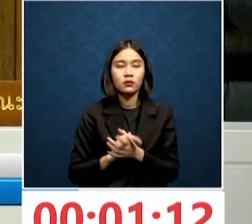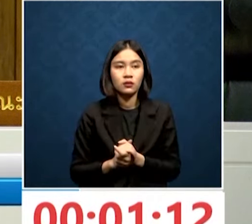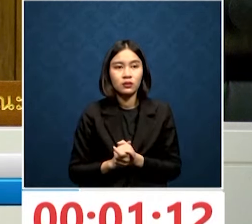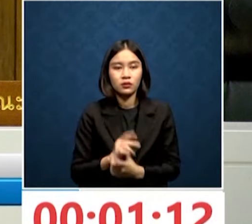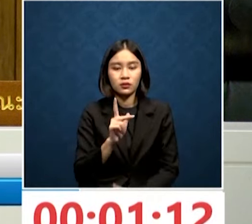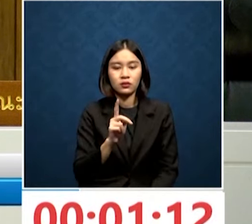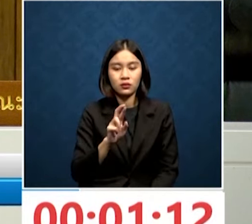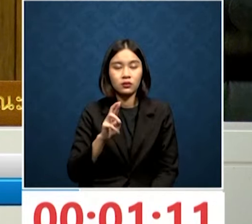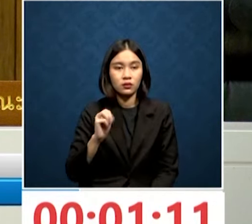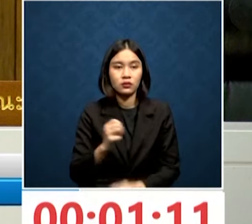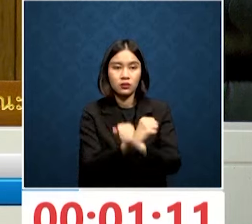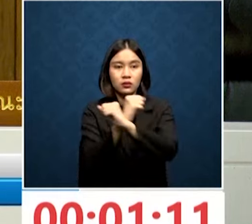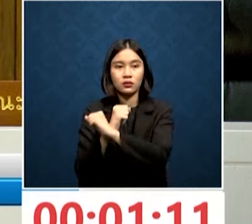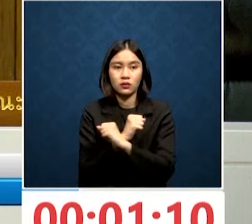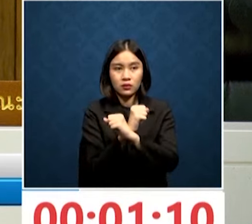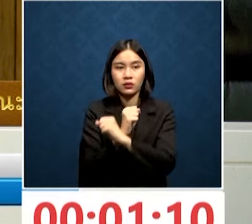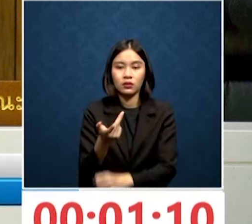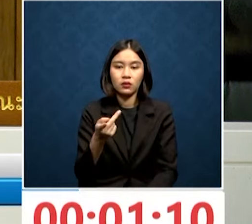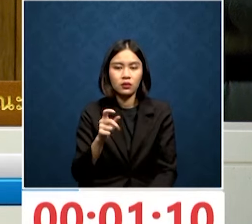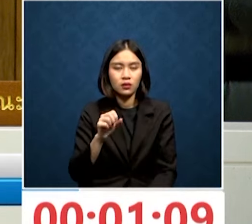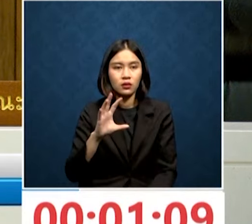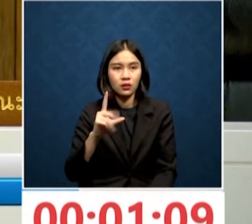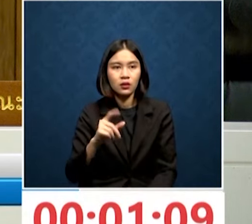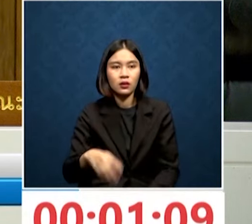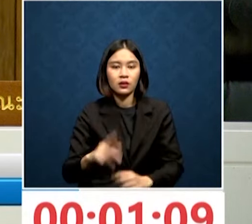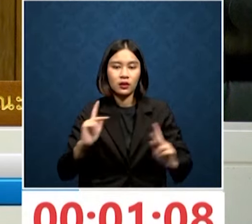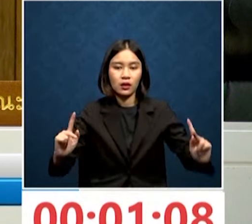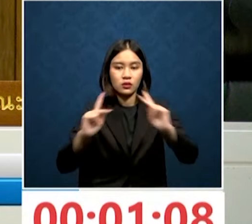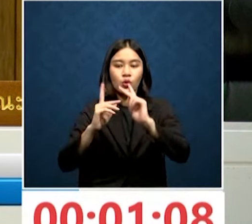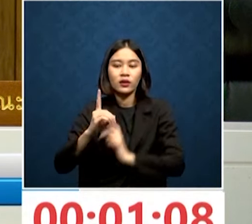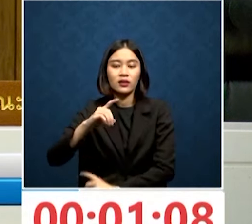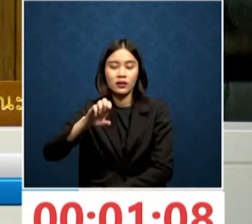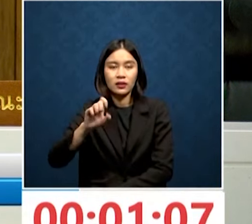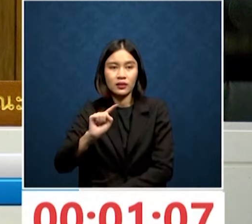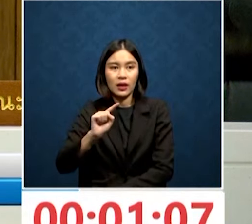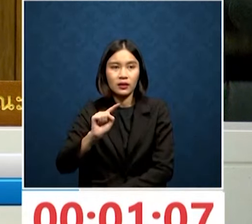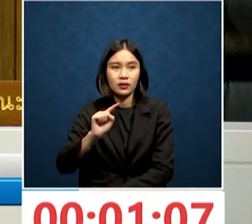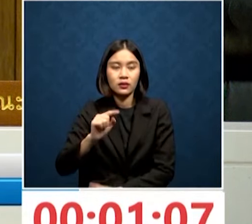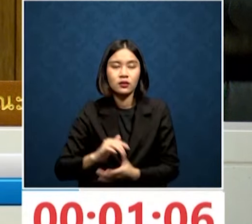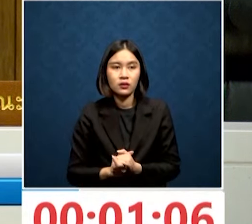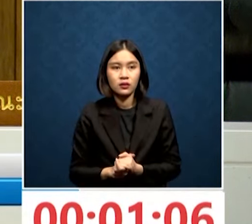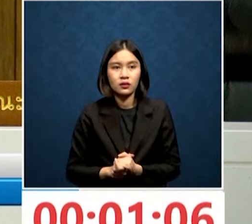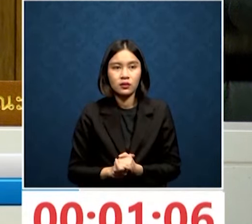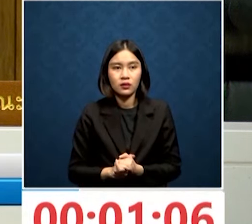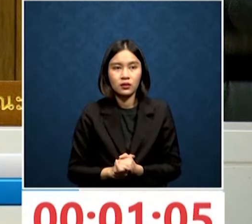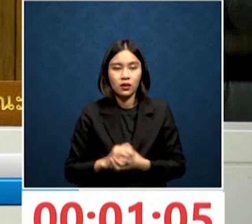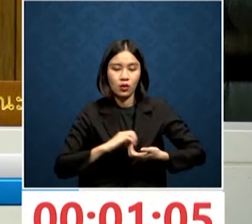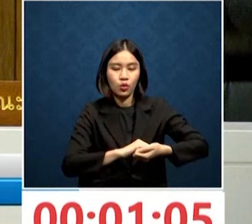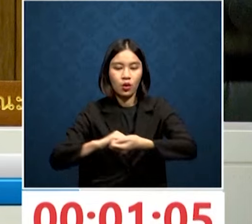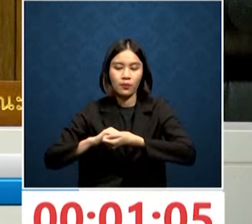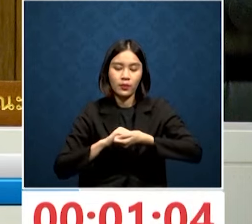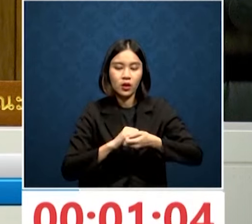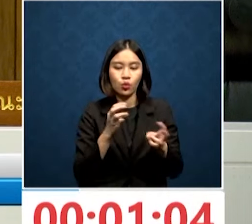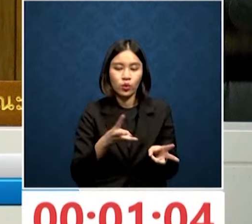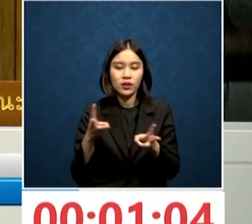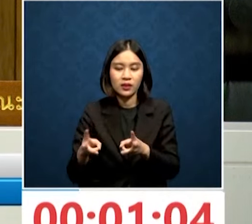กรมป้องกันแล้วก็กสช.แล้วก็กระทรวงดีอีกันก็มีการดำเนินการเรื่องของการเตรียมการเรื่องการแจ้งเตือนภัย